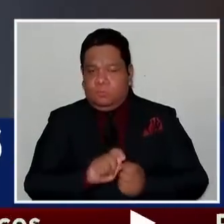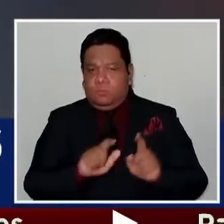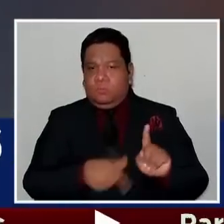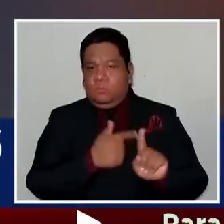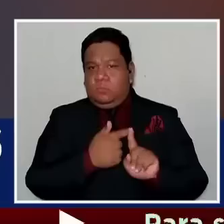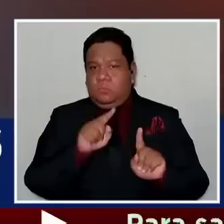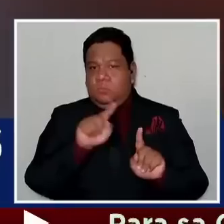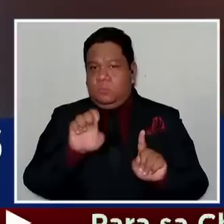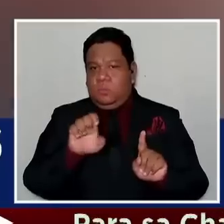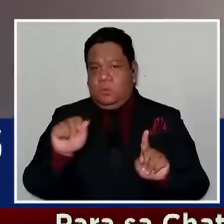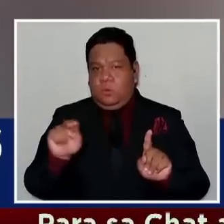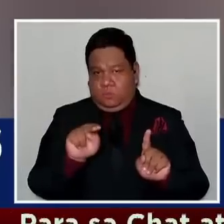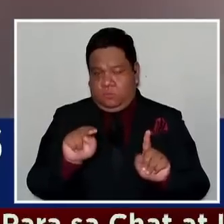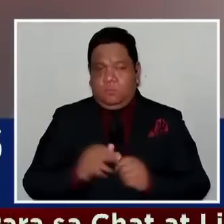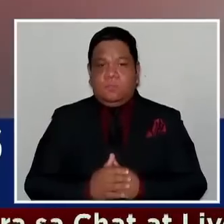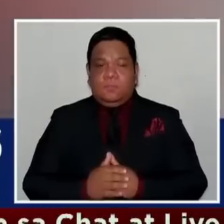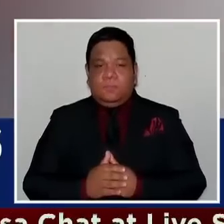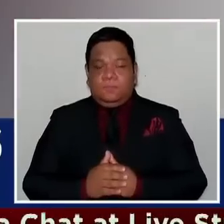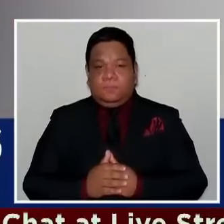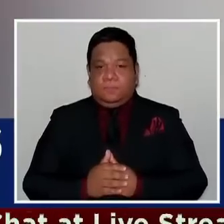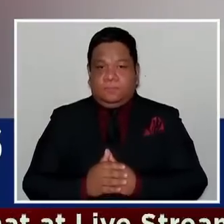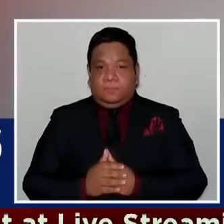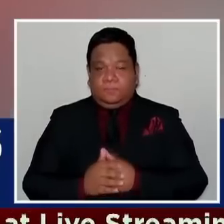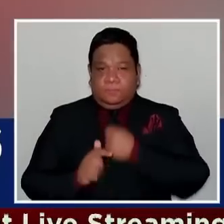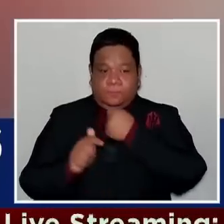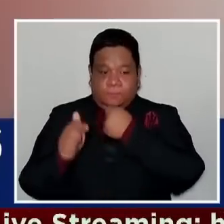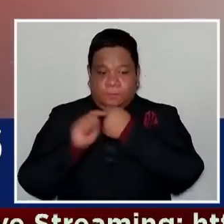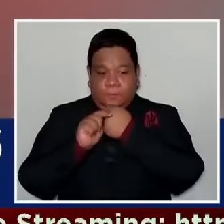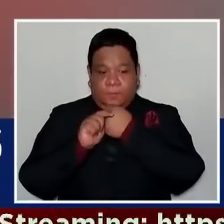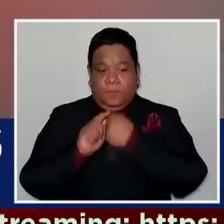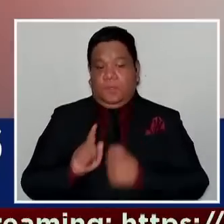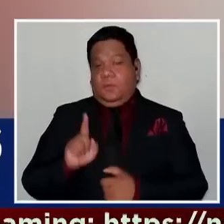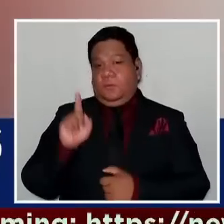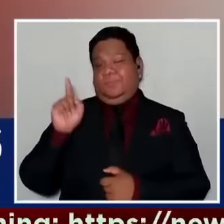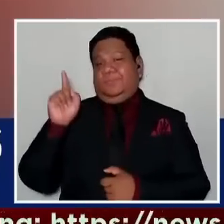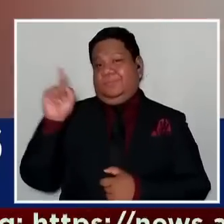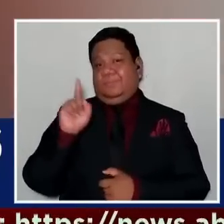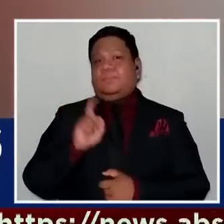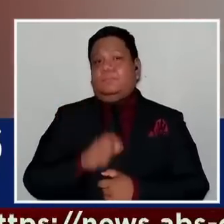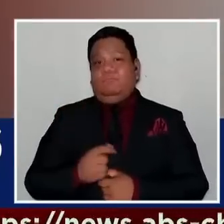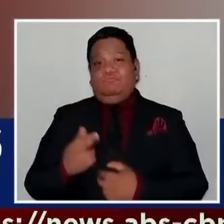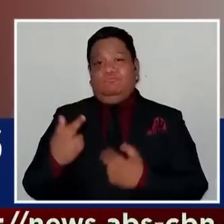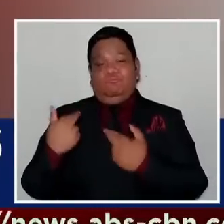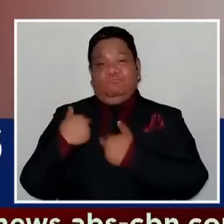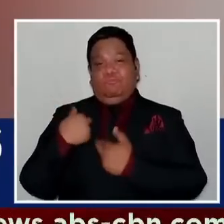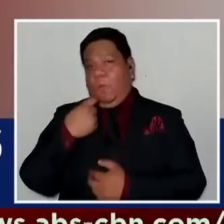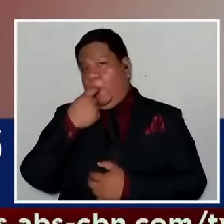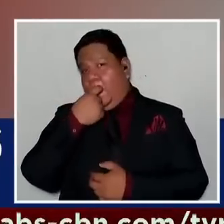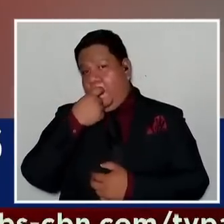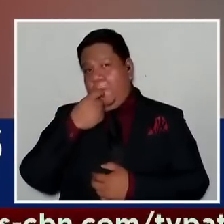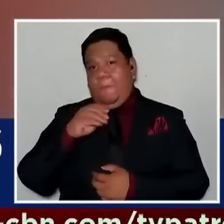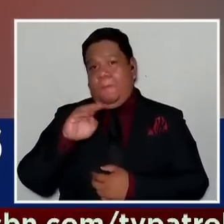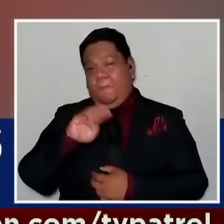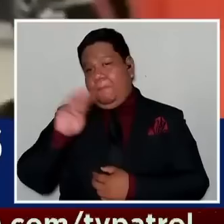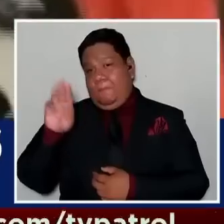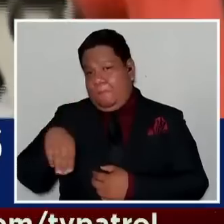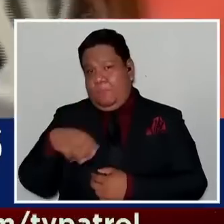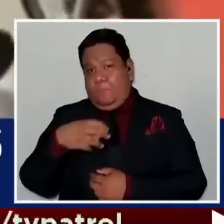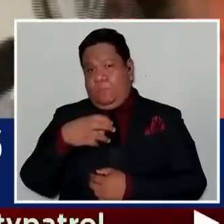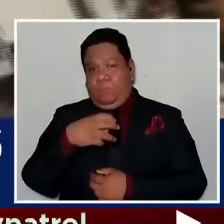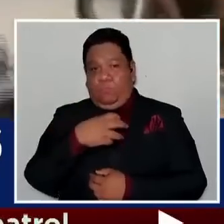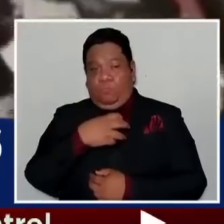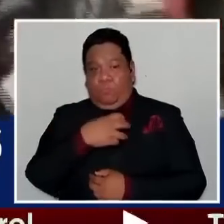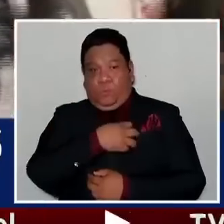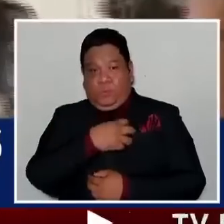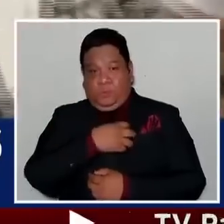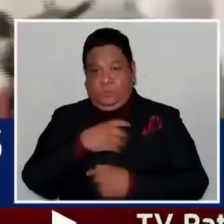Masama ang loob ni Police Senior Master Sergeant Ramon Gina, traffic enforcer ng Manila Police District, sa husga sa kanya ng netizens. Siya